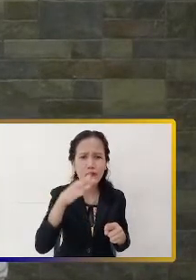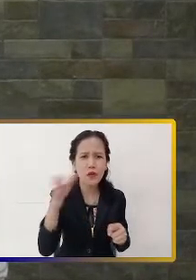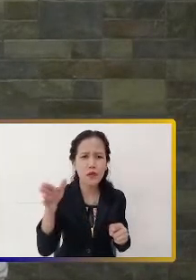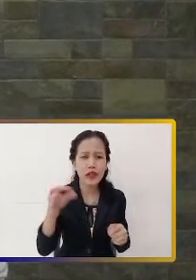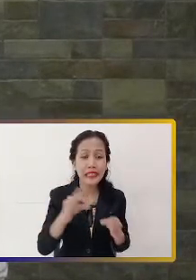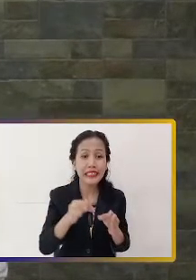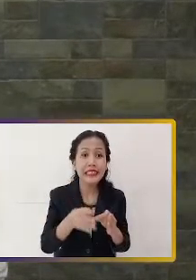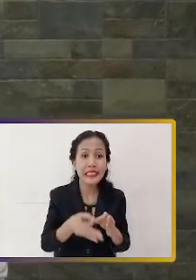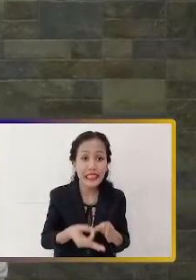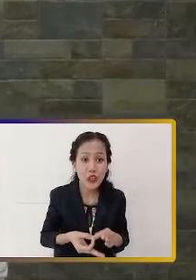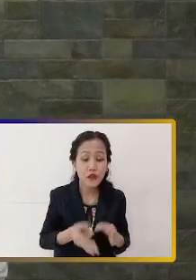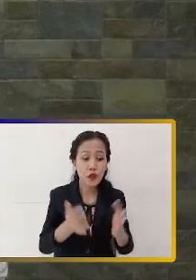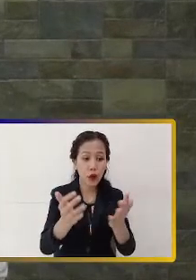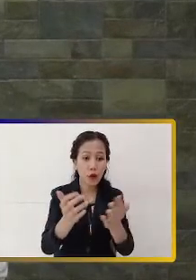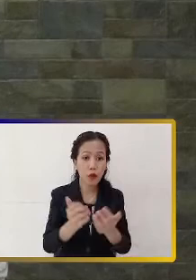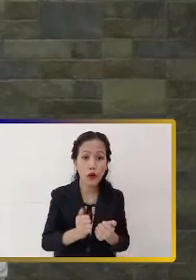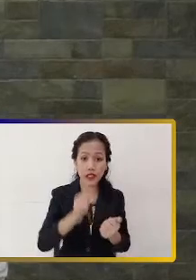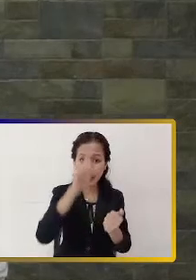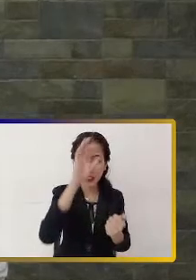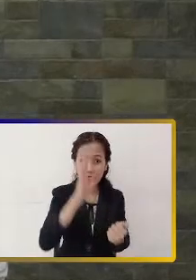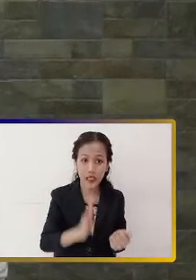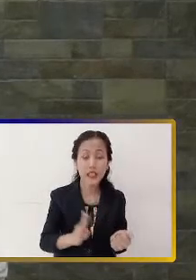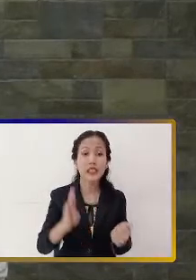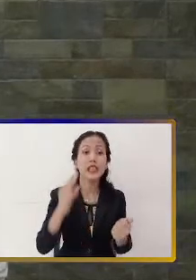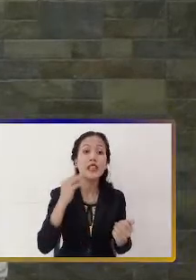yung content ng ating panalangin?